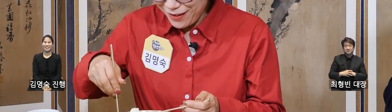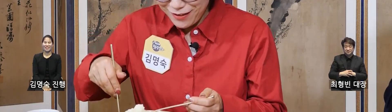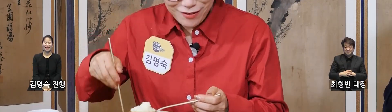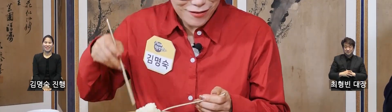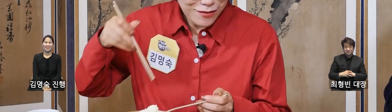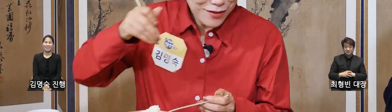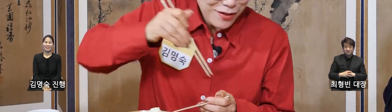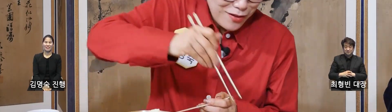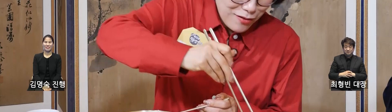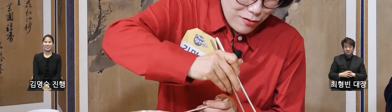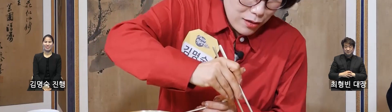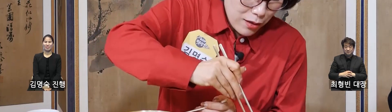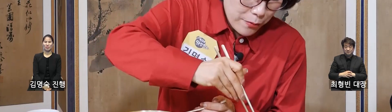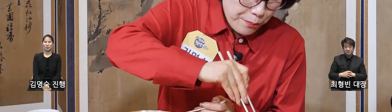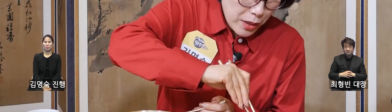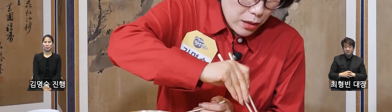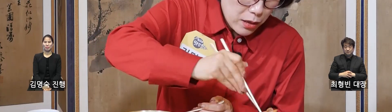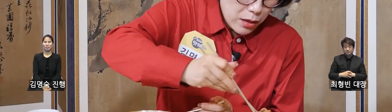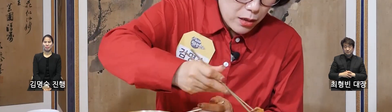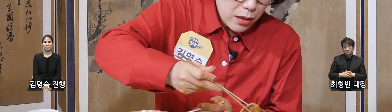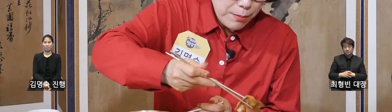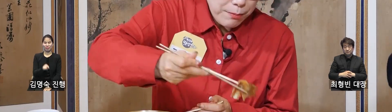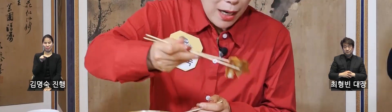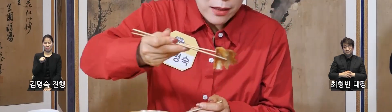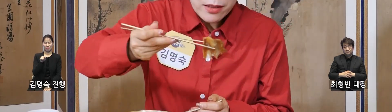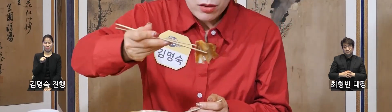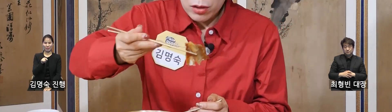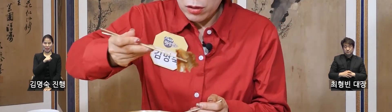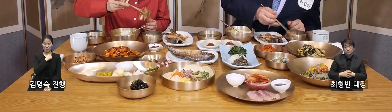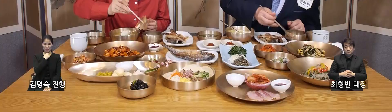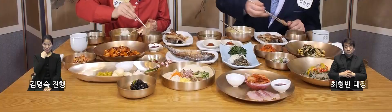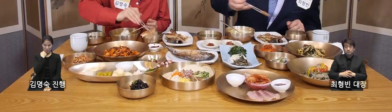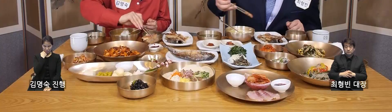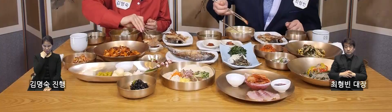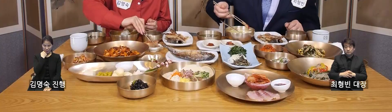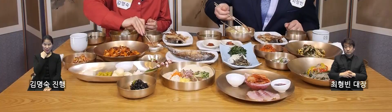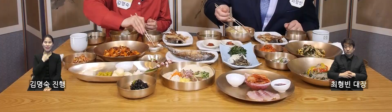아 어 근데 이 마시오